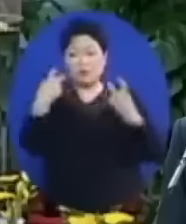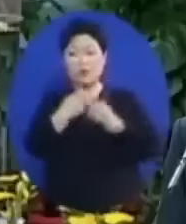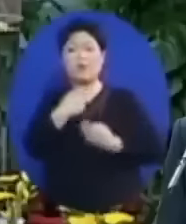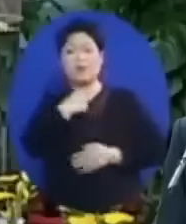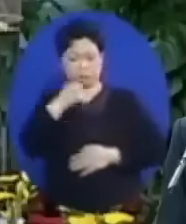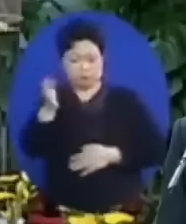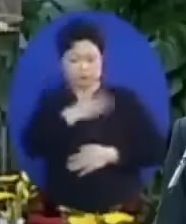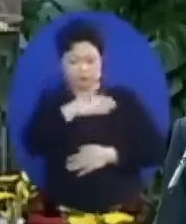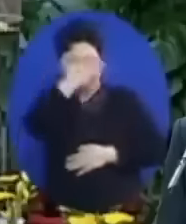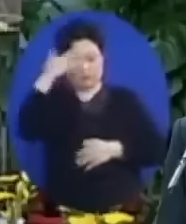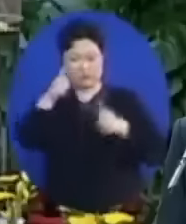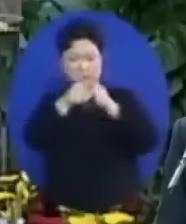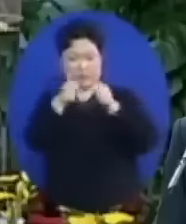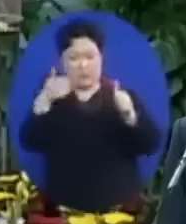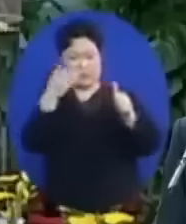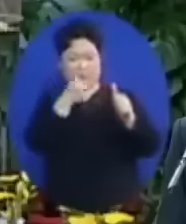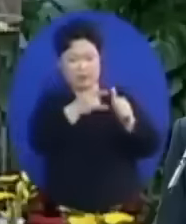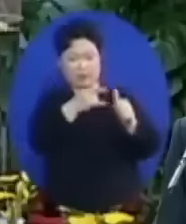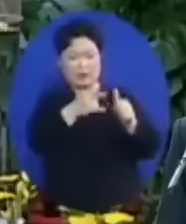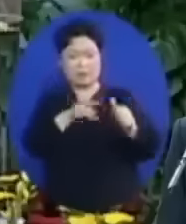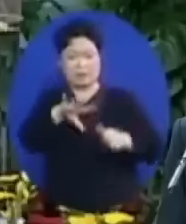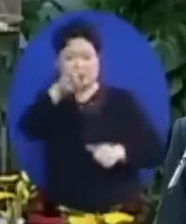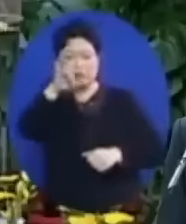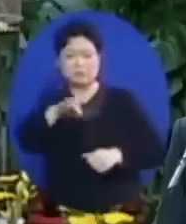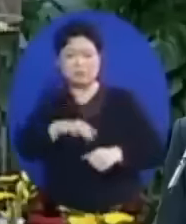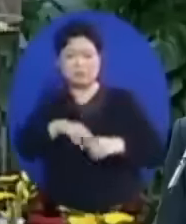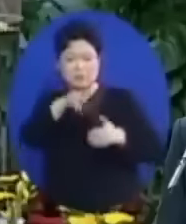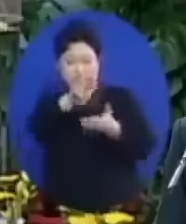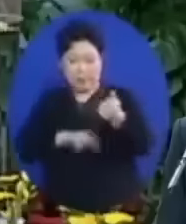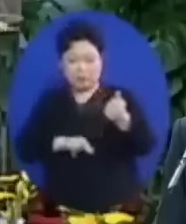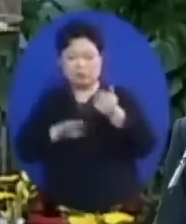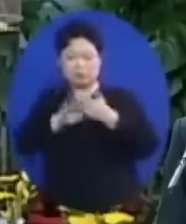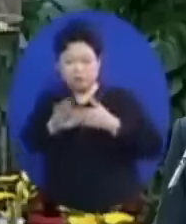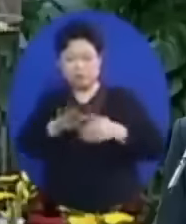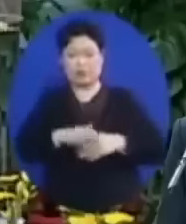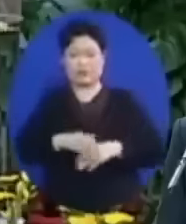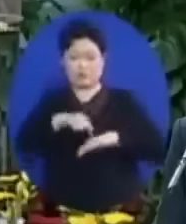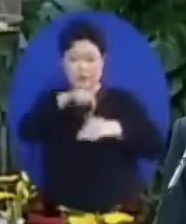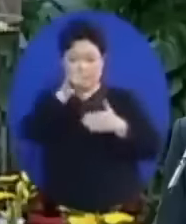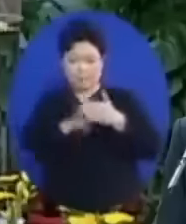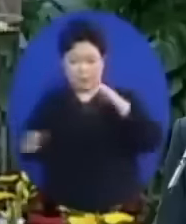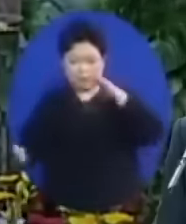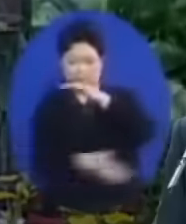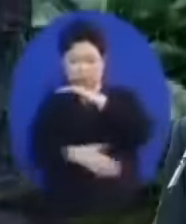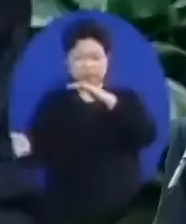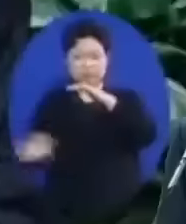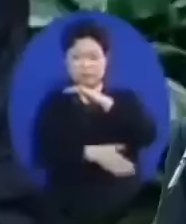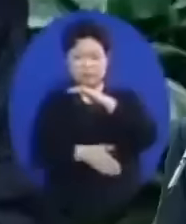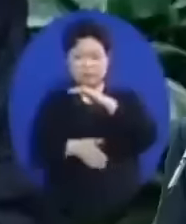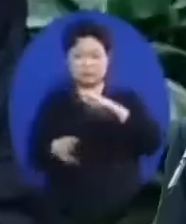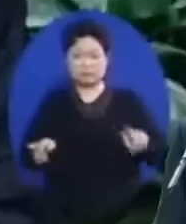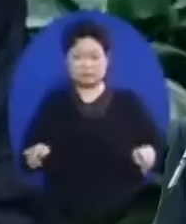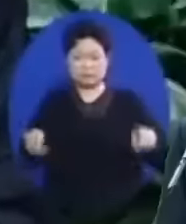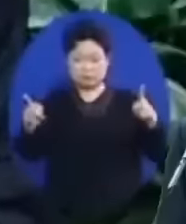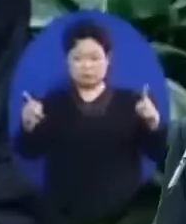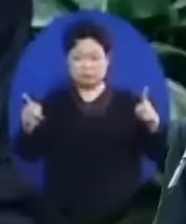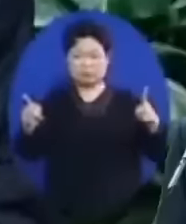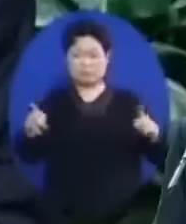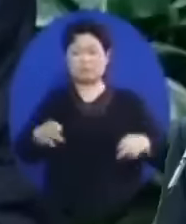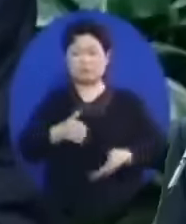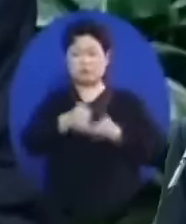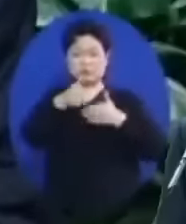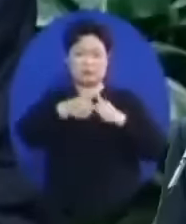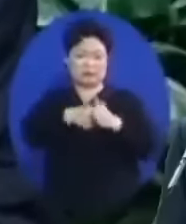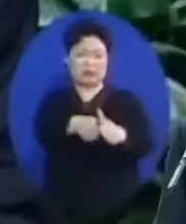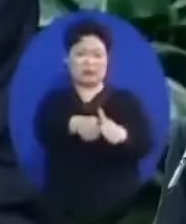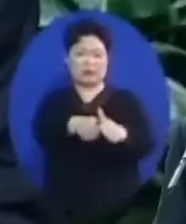부자 청년에게 먼저 가진 것을 모두 다 팔고 난 다음에 마음을 털털 털어버리고 빈손 들고 주님을